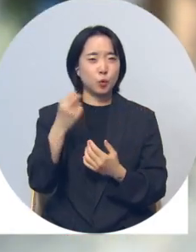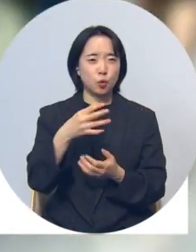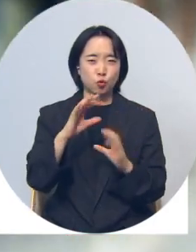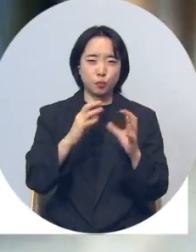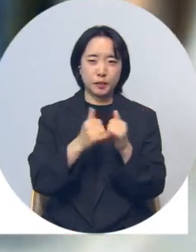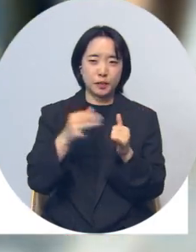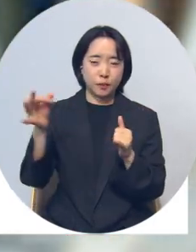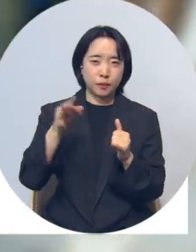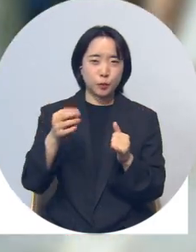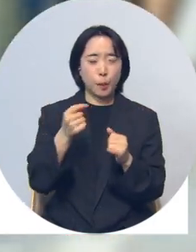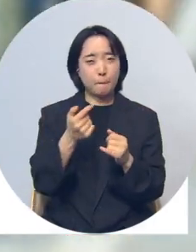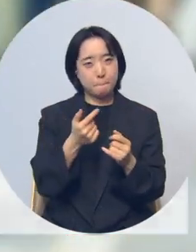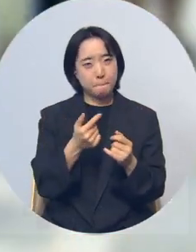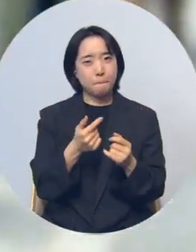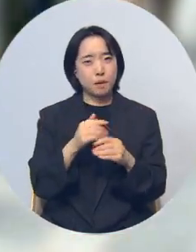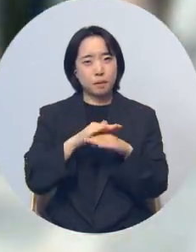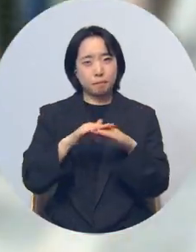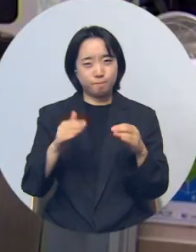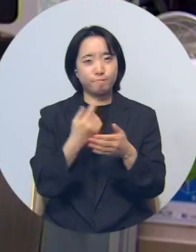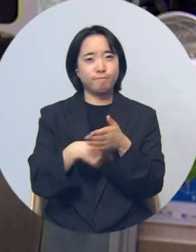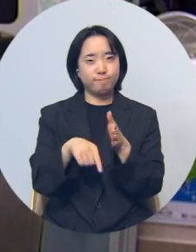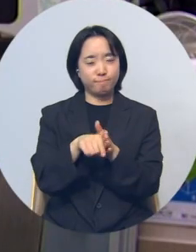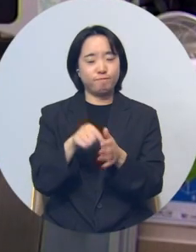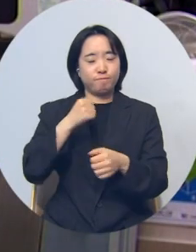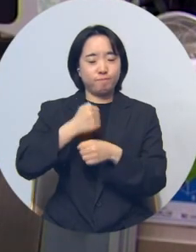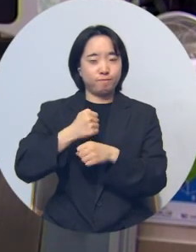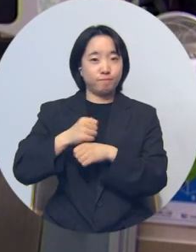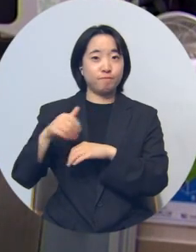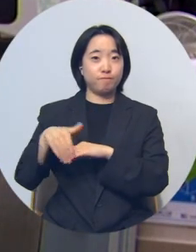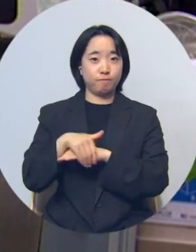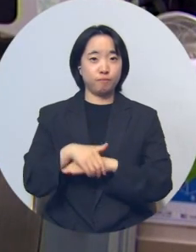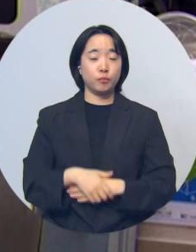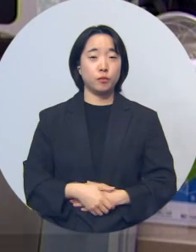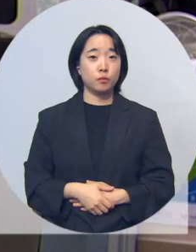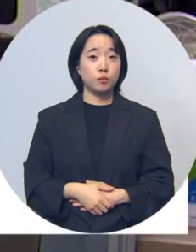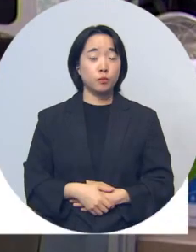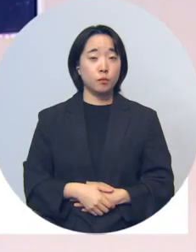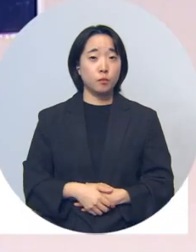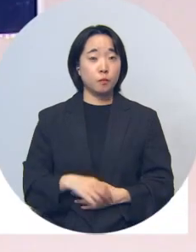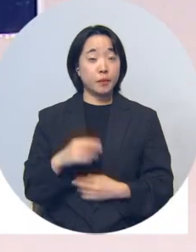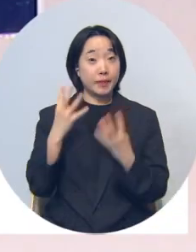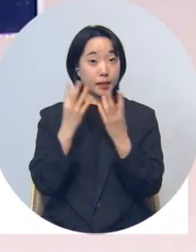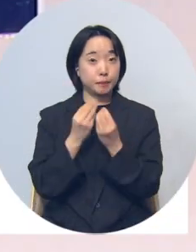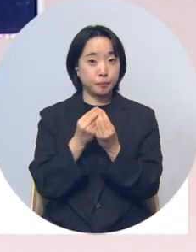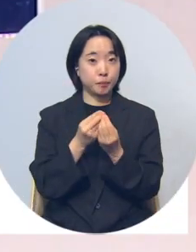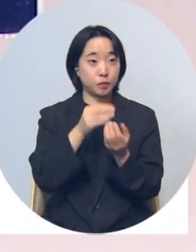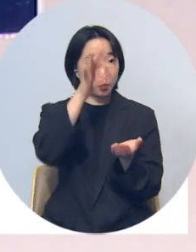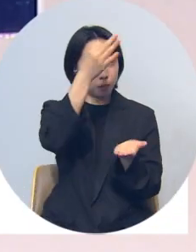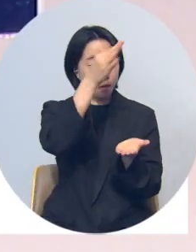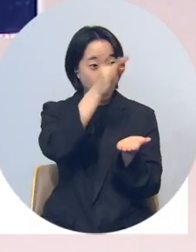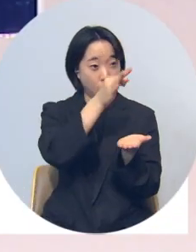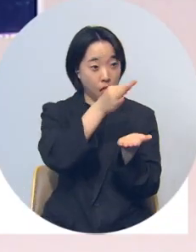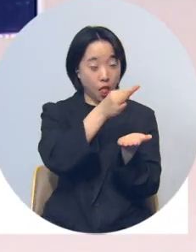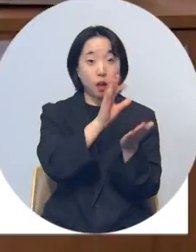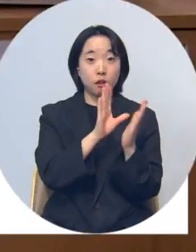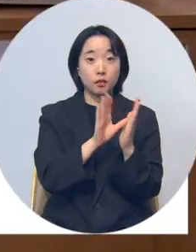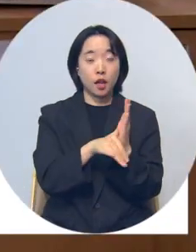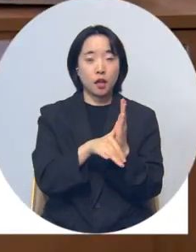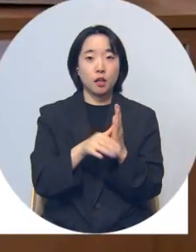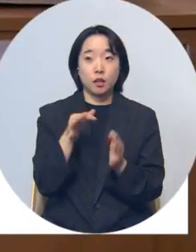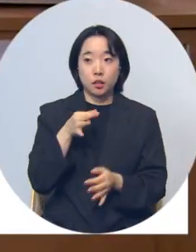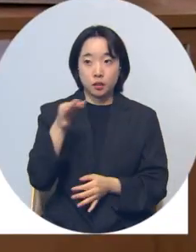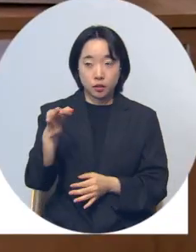마련하고 있다고 밝혔습니다 기금이 고갈될 상황이 오면 납부액과 수급액을 수시로 바꿔 자동